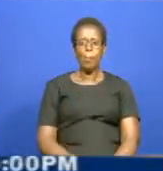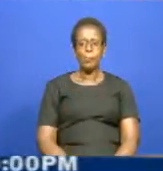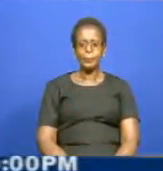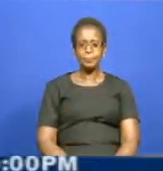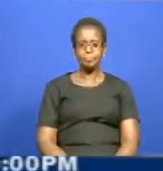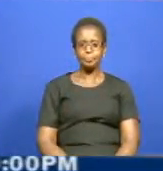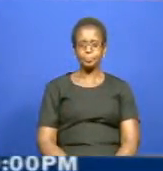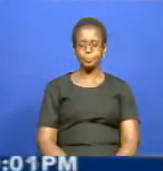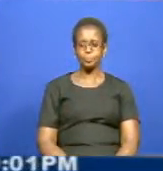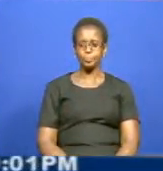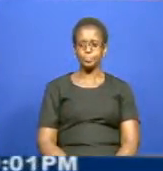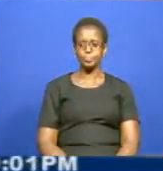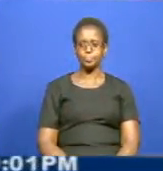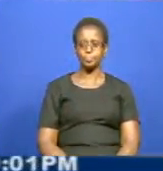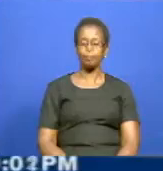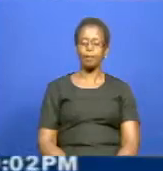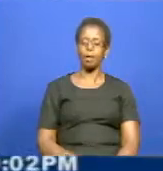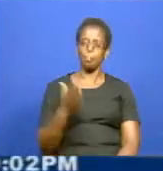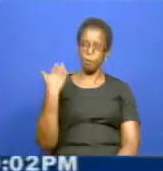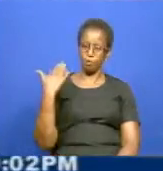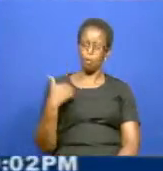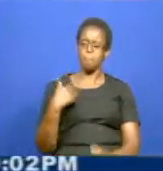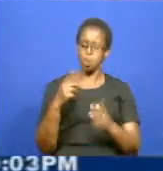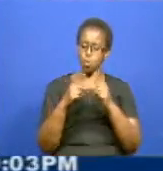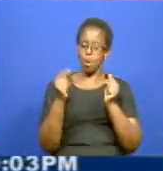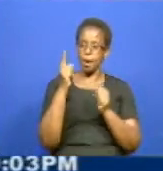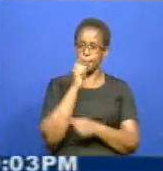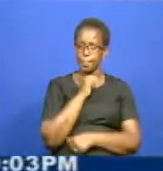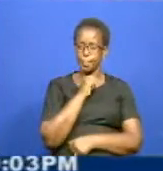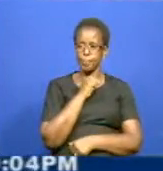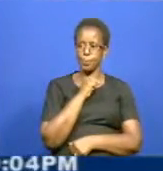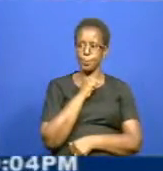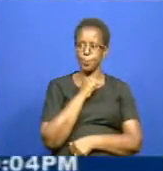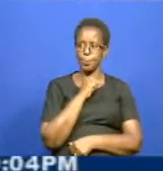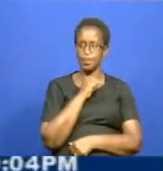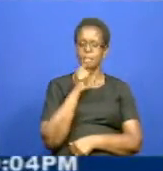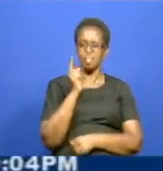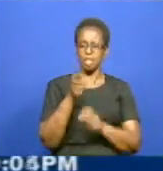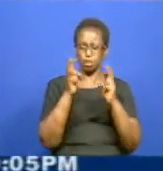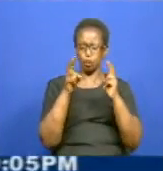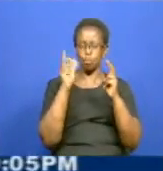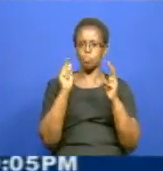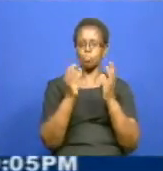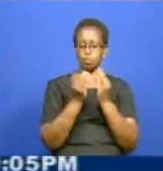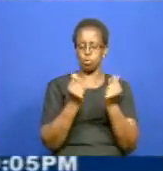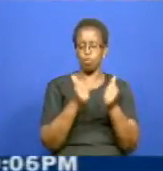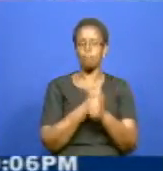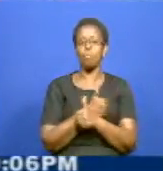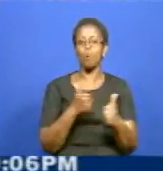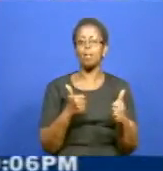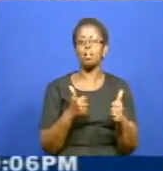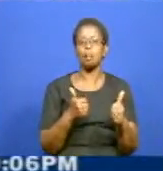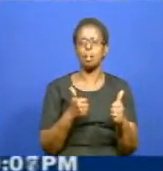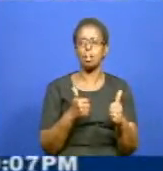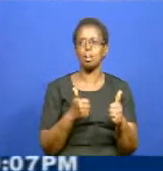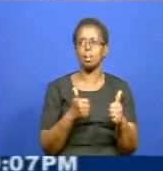Spika, ni kama nilivyotangulia awali, swala hili linaweza kutatuliwa vizuri kama ile